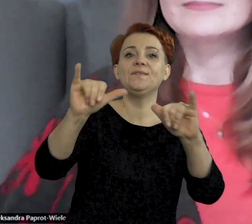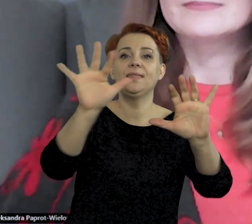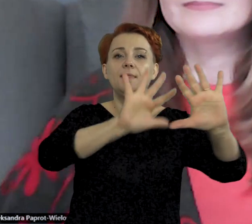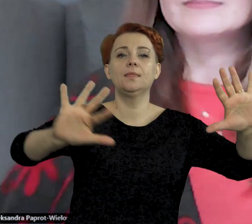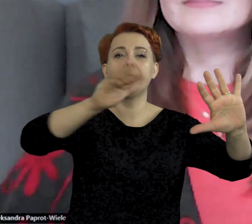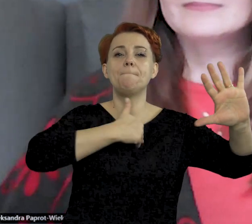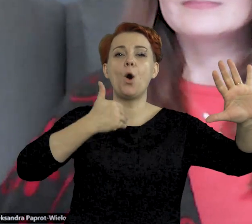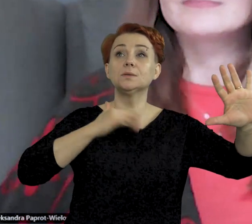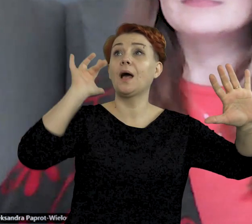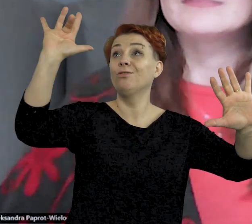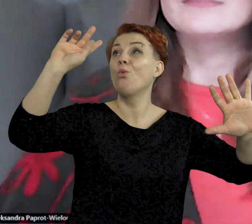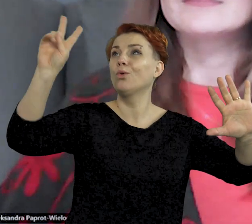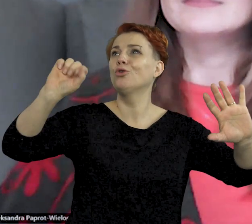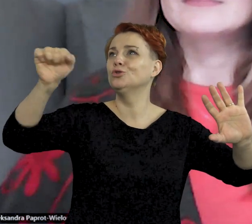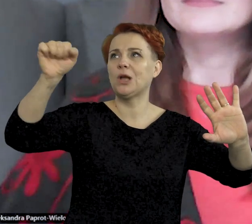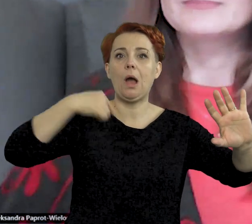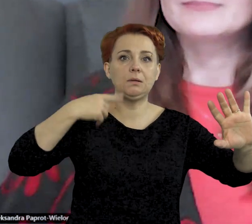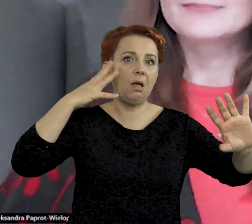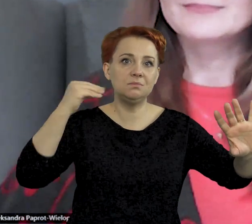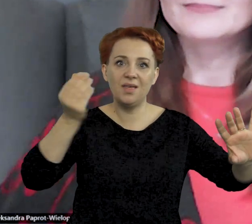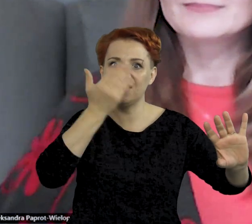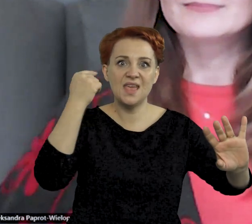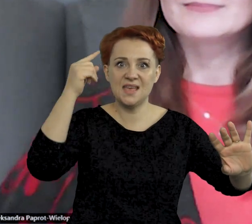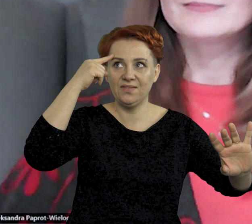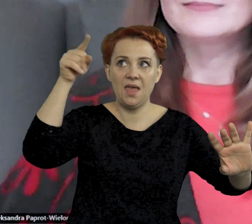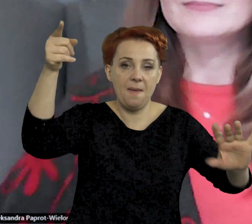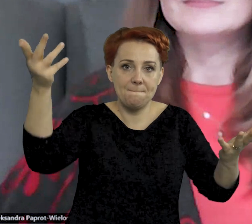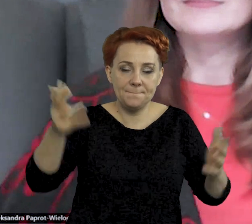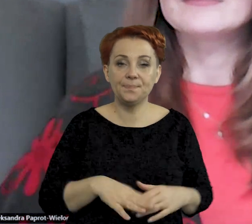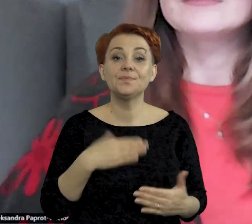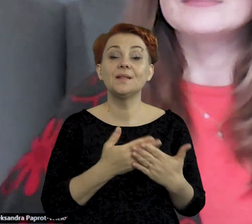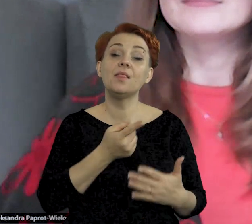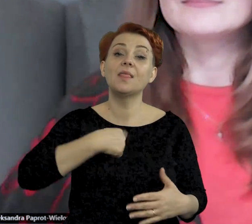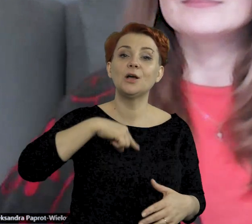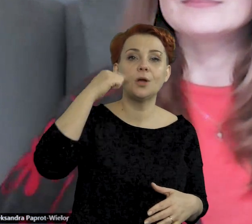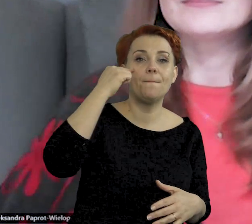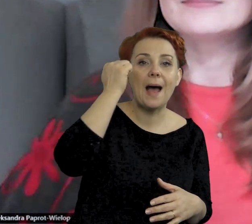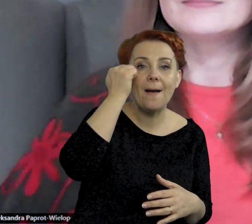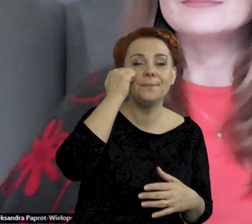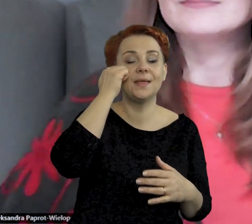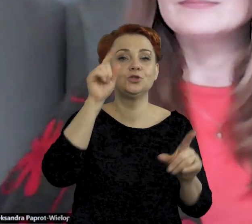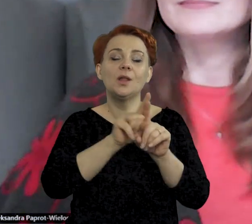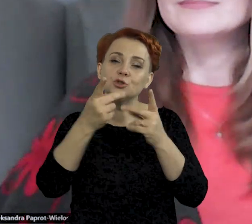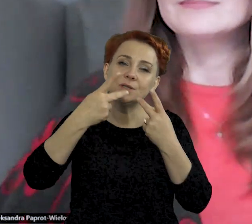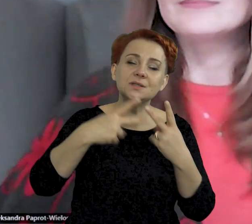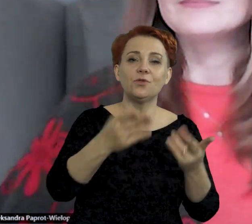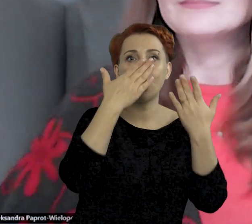kraju. Więc ta pamięć, nad którą pracujemy i którą ożywiamy, ona też